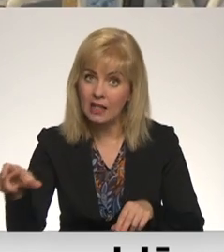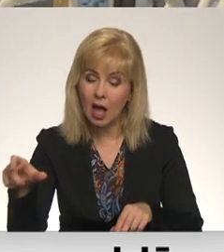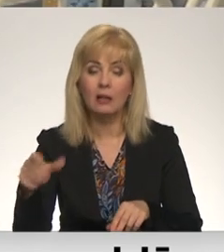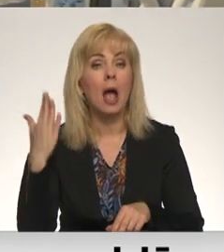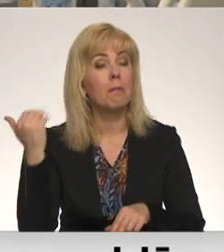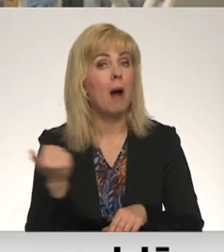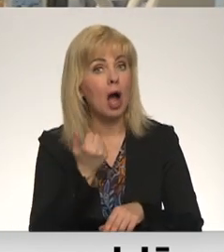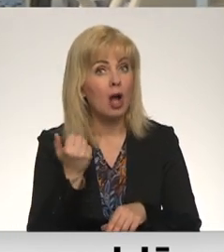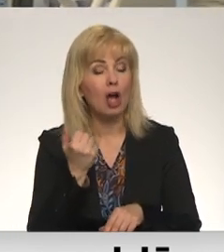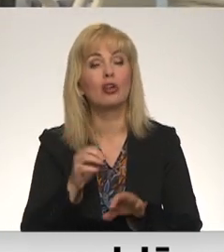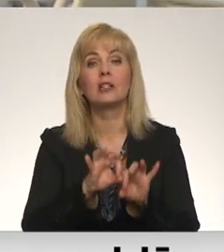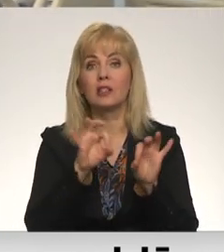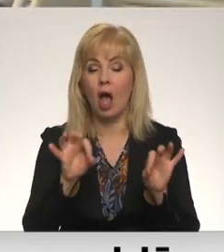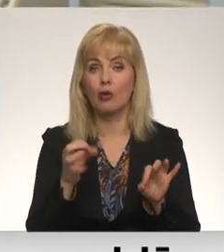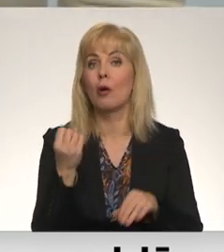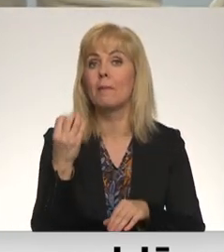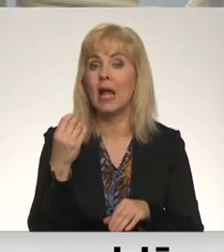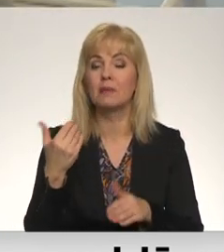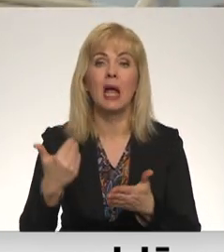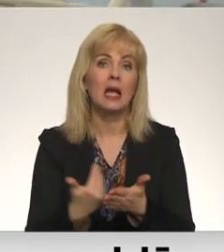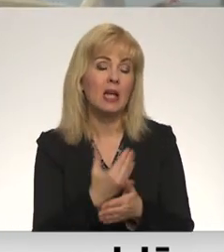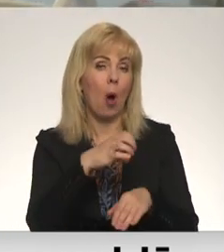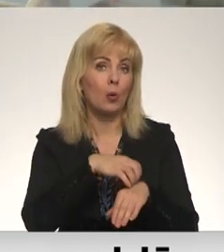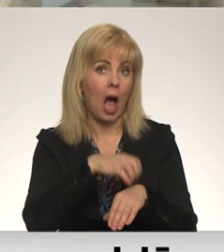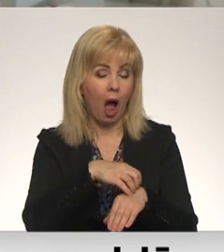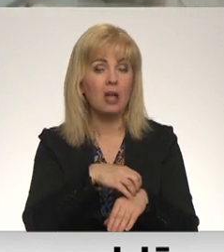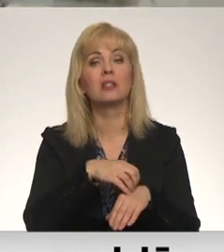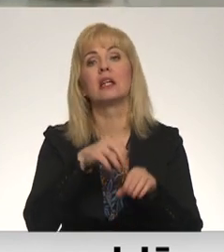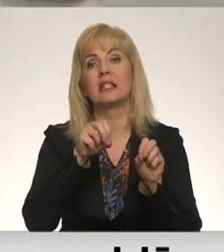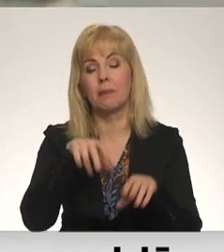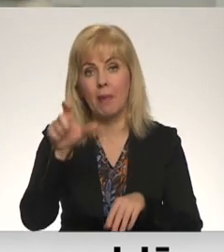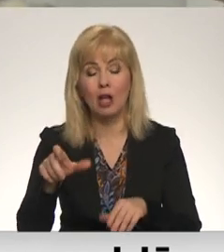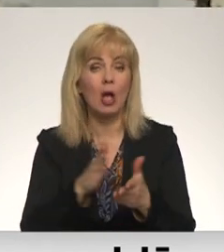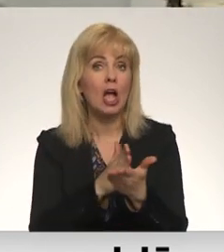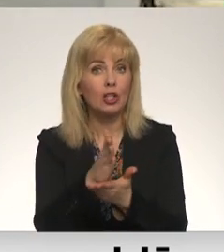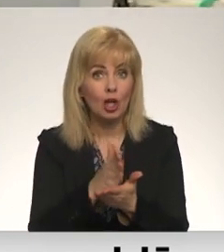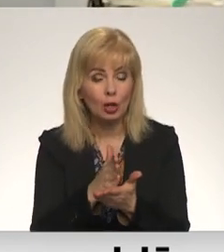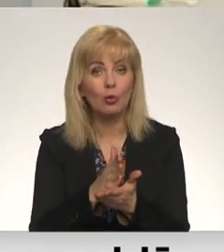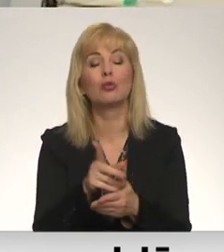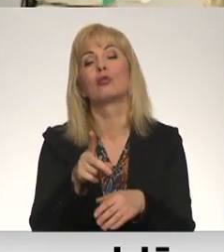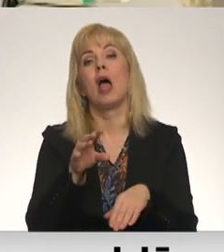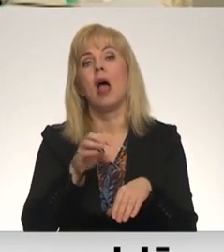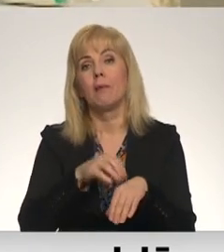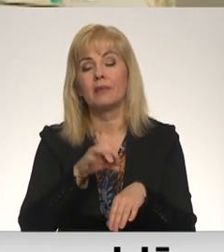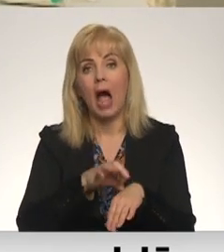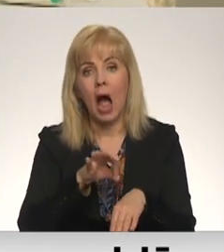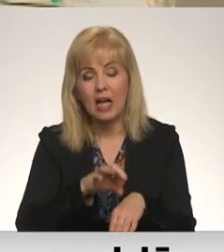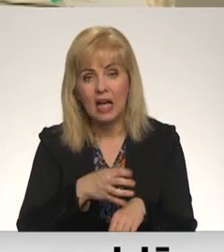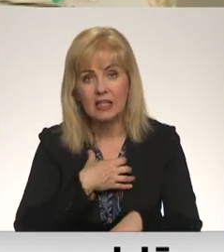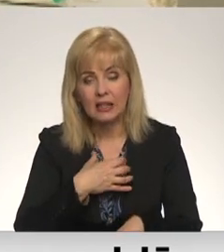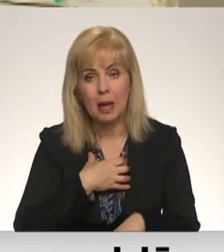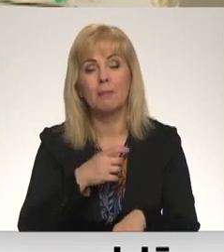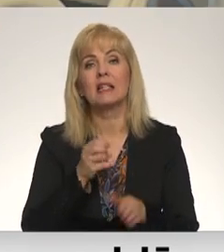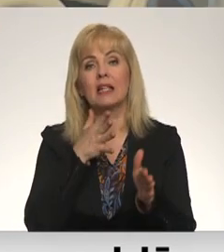gada laikā sākuši vismaz 15 jauni ārsti speciālisti, piemēram, ķirurgs, dermatologs, ginekologs, vairāki